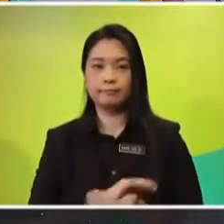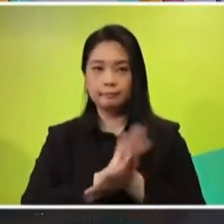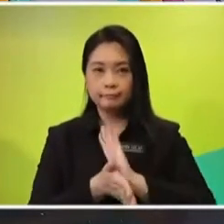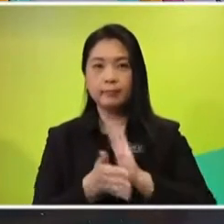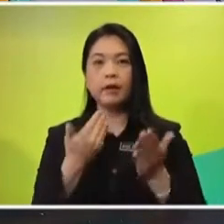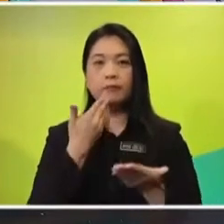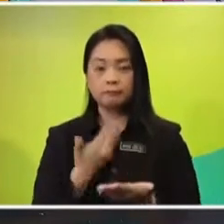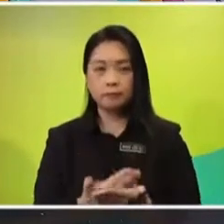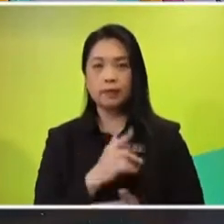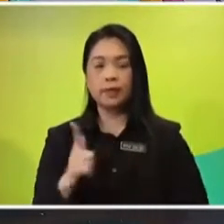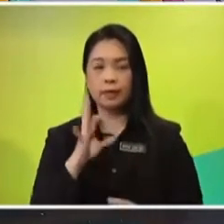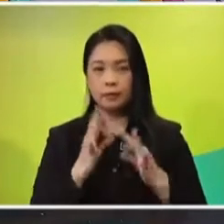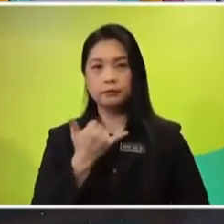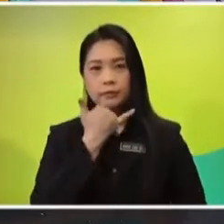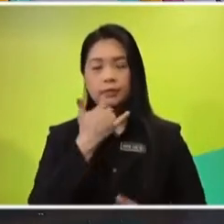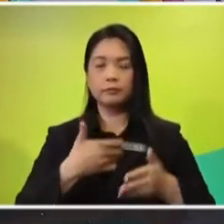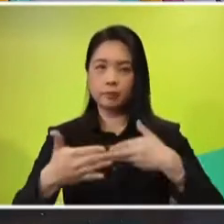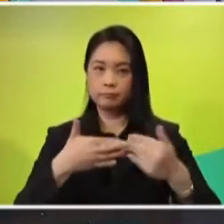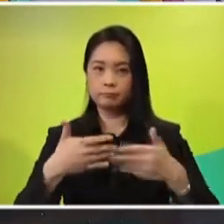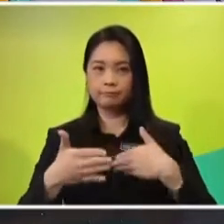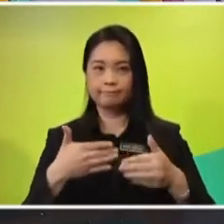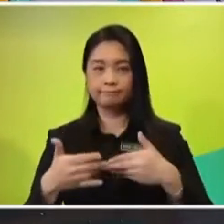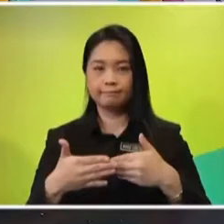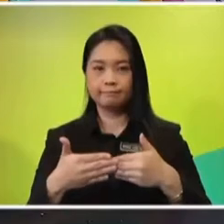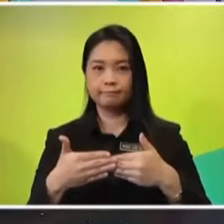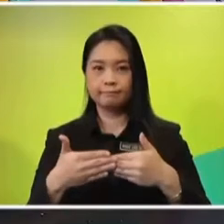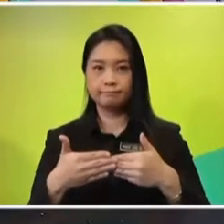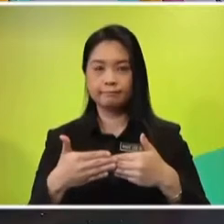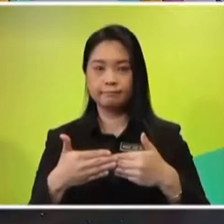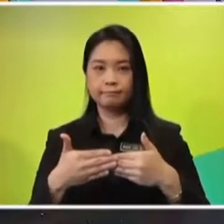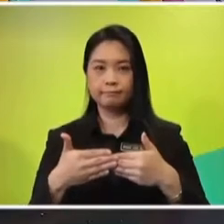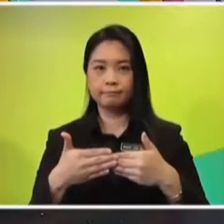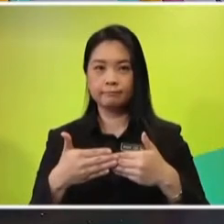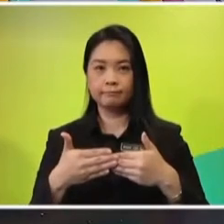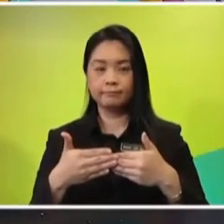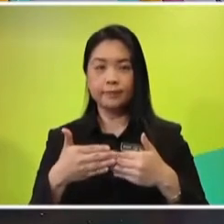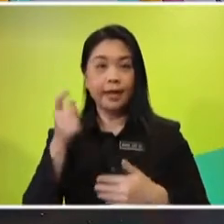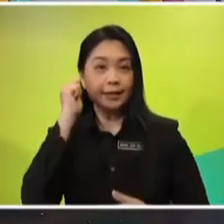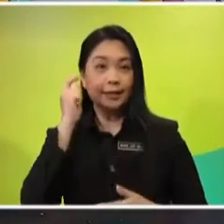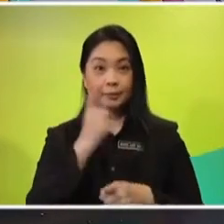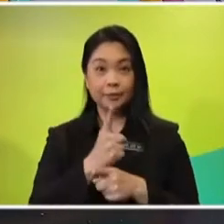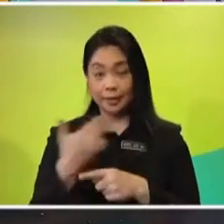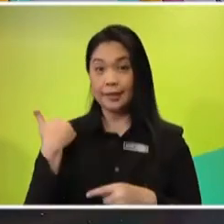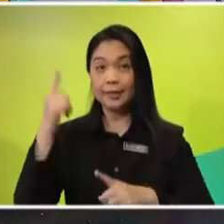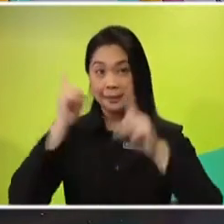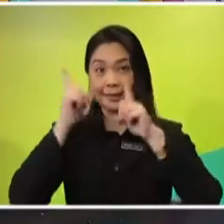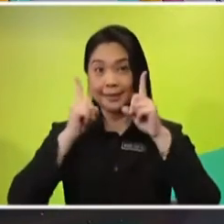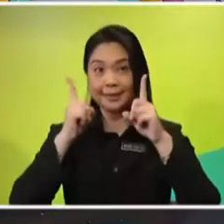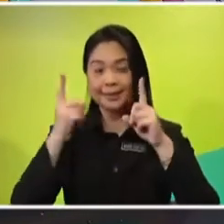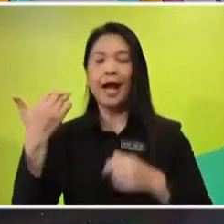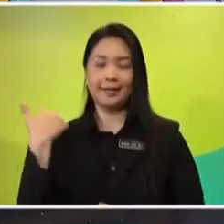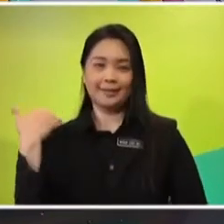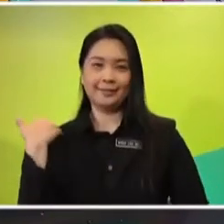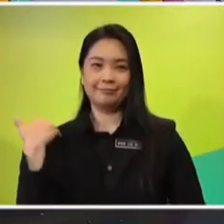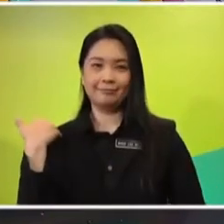yang salah ni tak apalah cikgu. Saya letak tepi dulu. Okay, yang saya betul tadi tu cikgu ada bintang untuk saya. Ada.